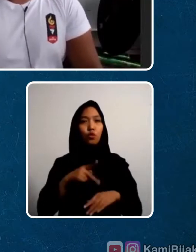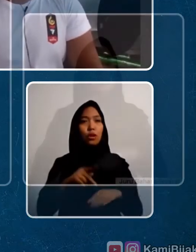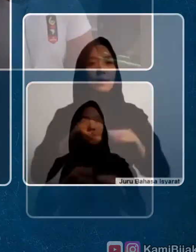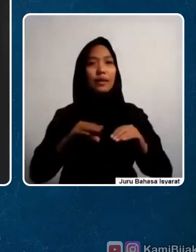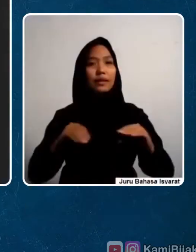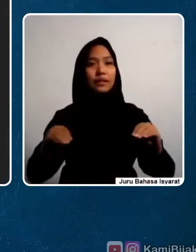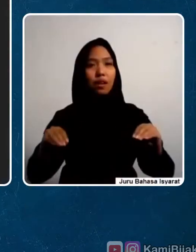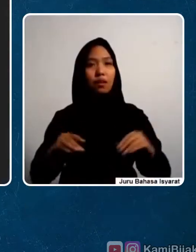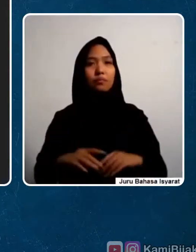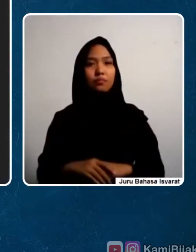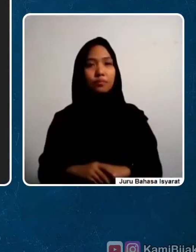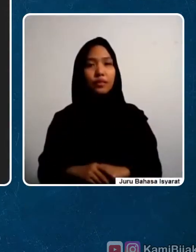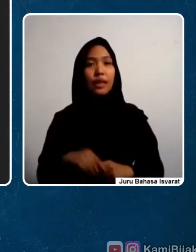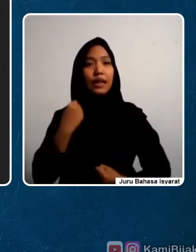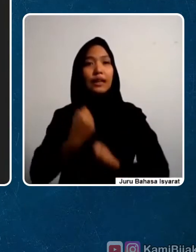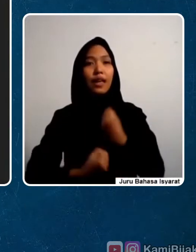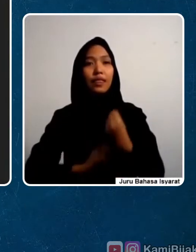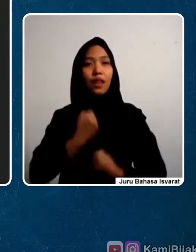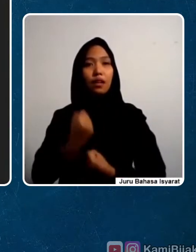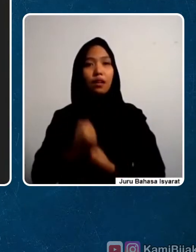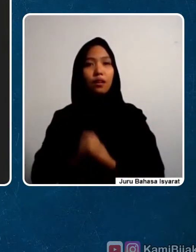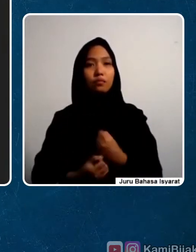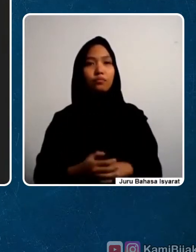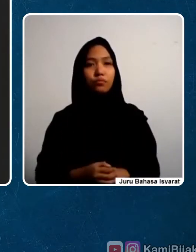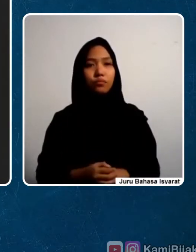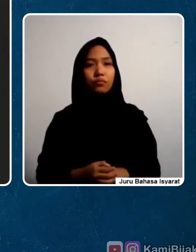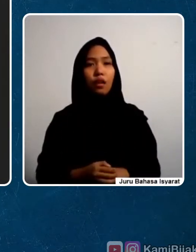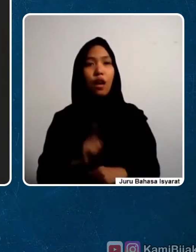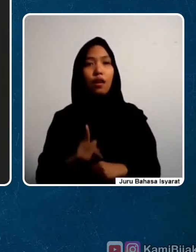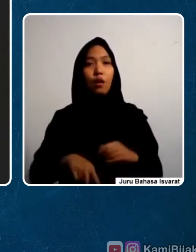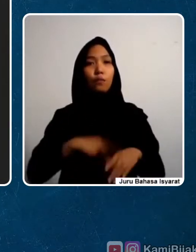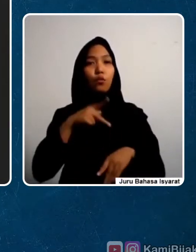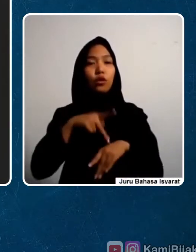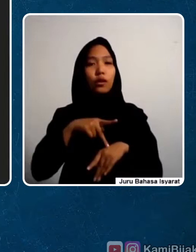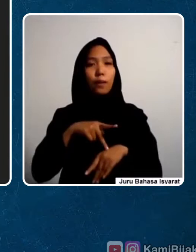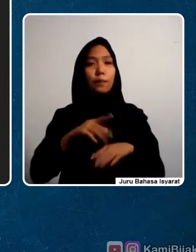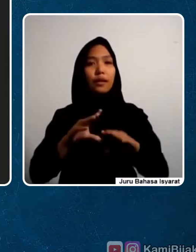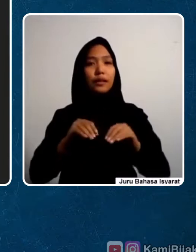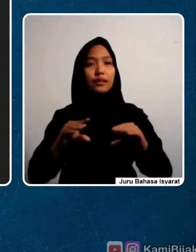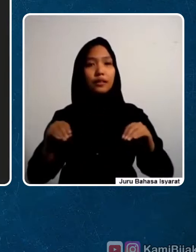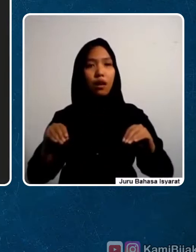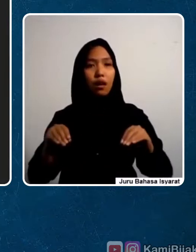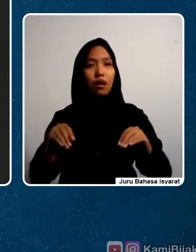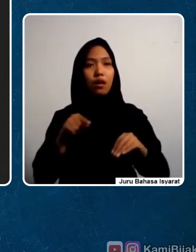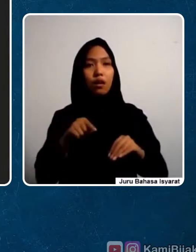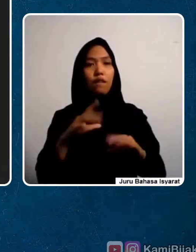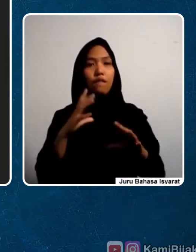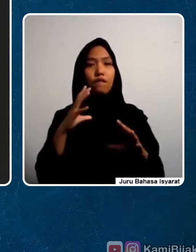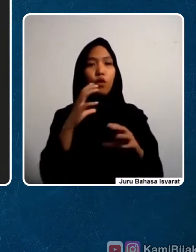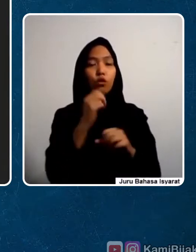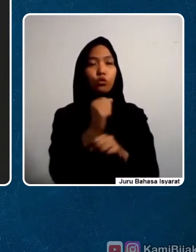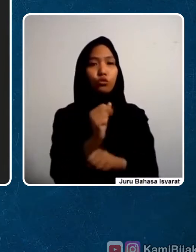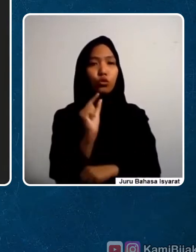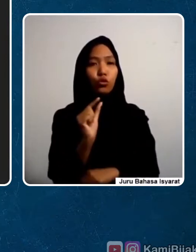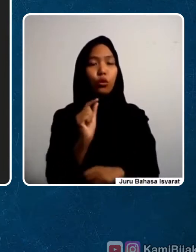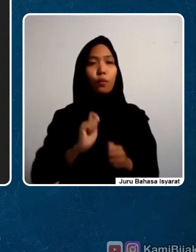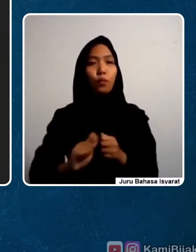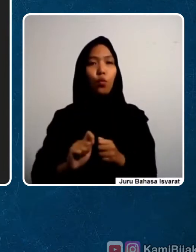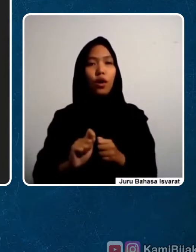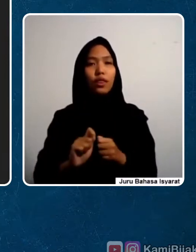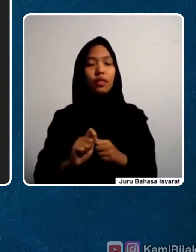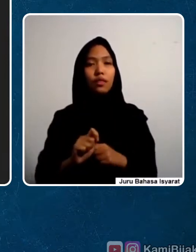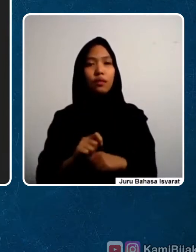Program kerja atau agenda kita tidak difokuskan untuk membuat poin-poin kerja.